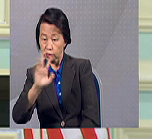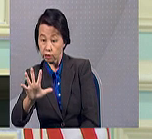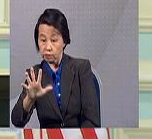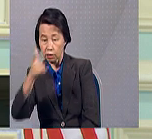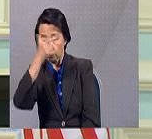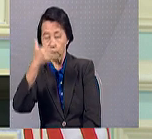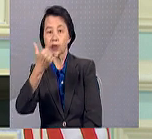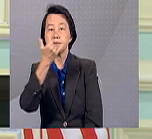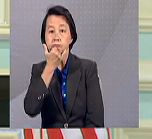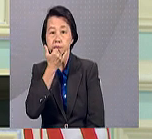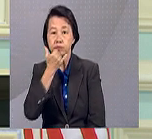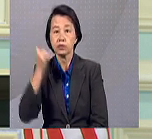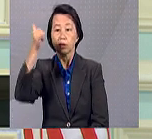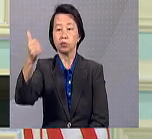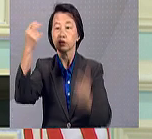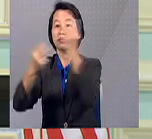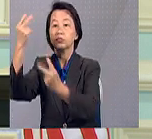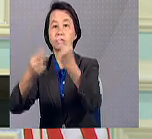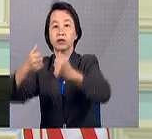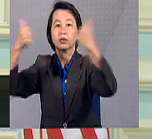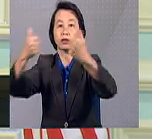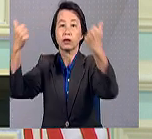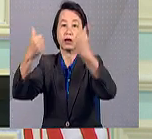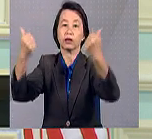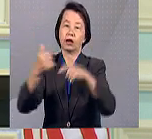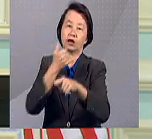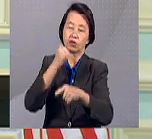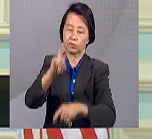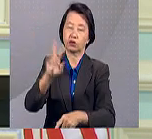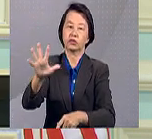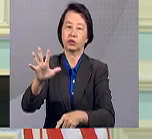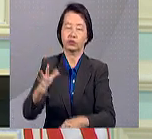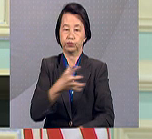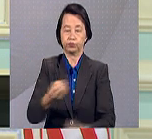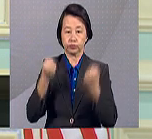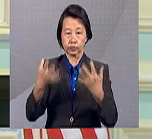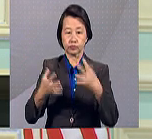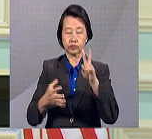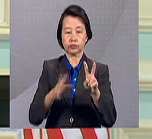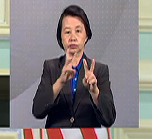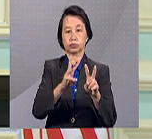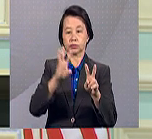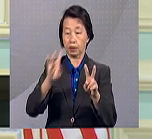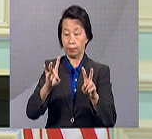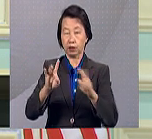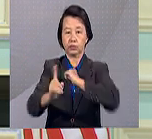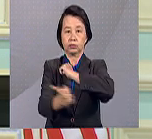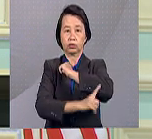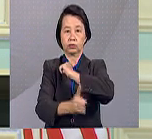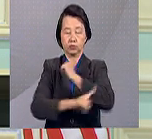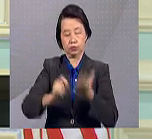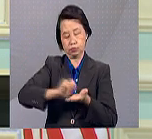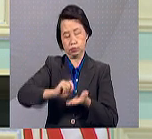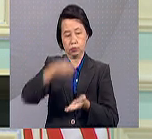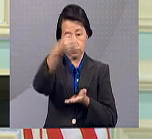kerana kesalahan ziarah Aidilfitri. Sebanyak 268 kompaun